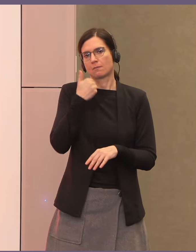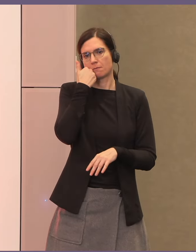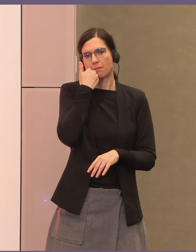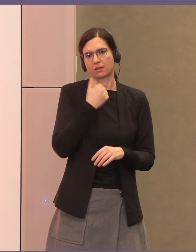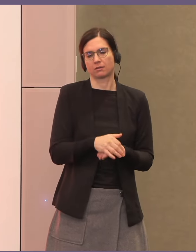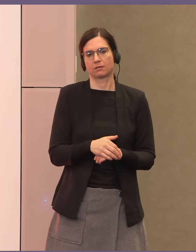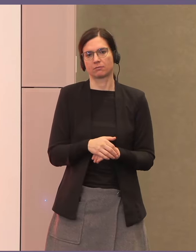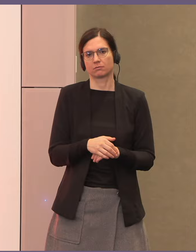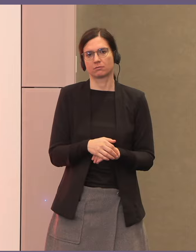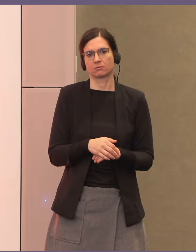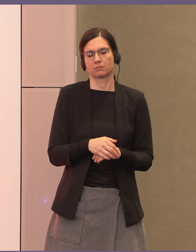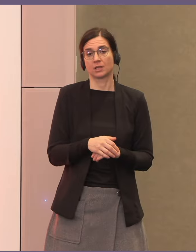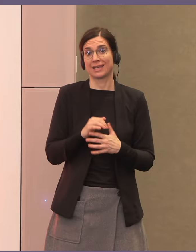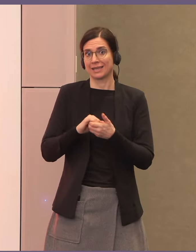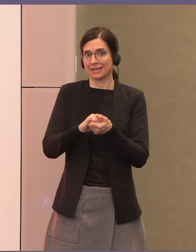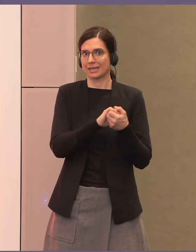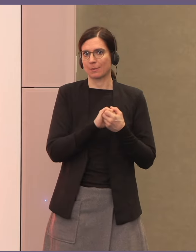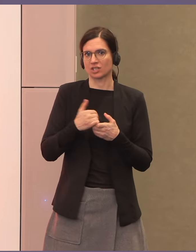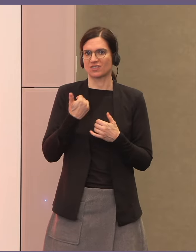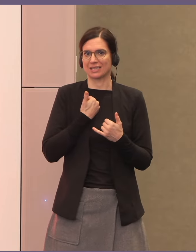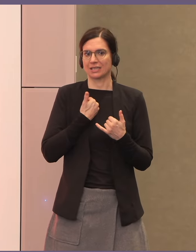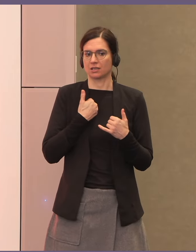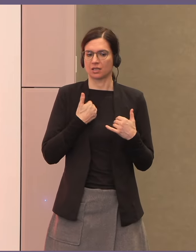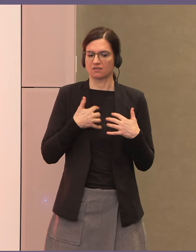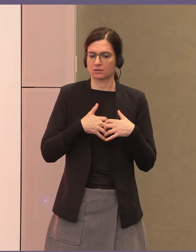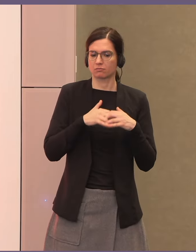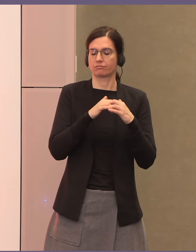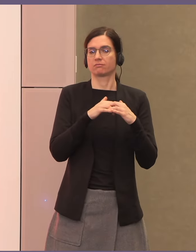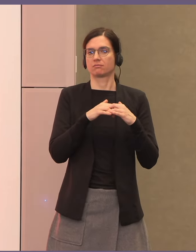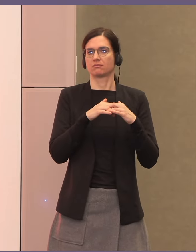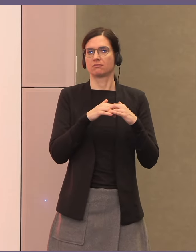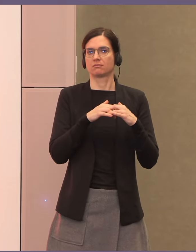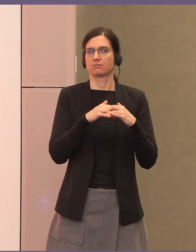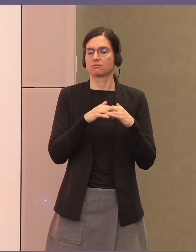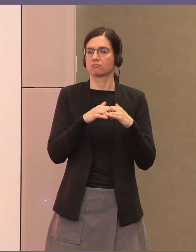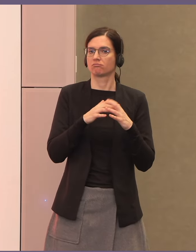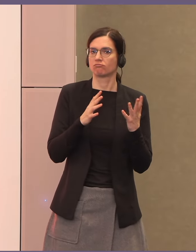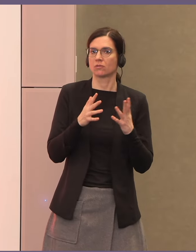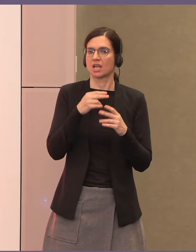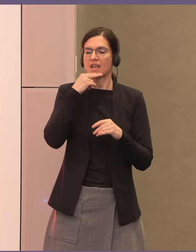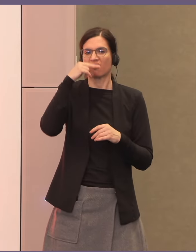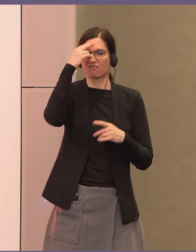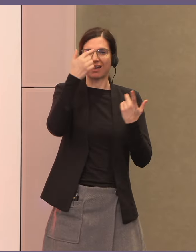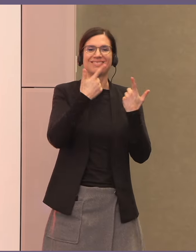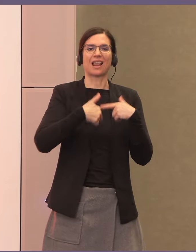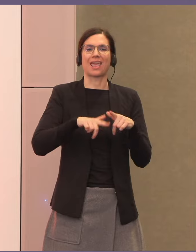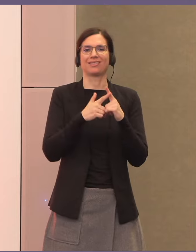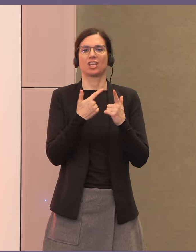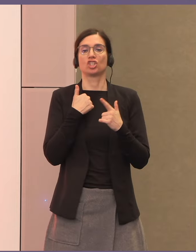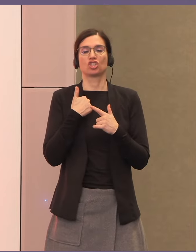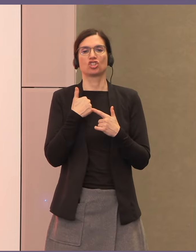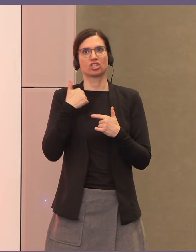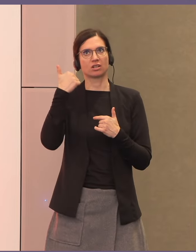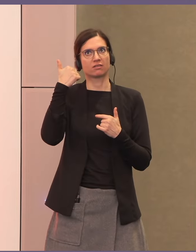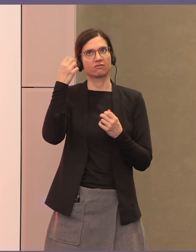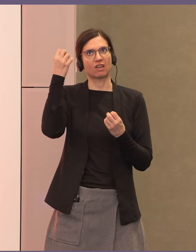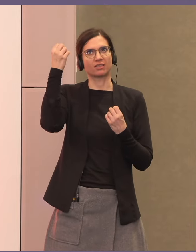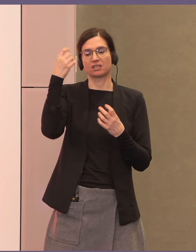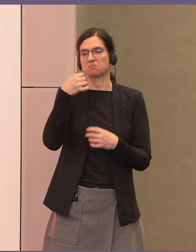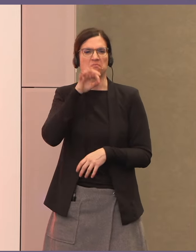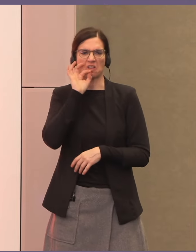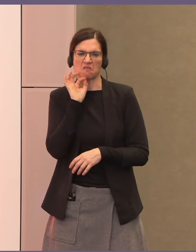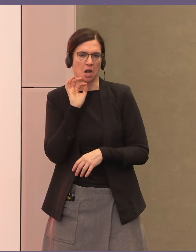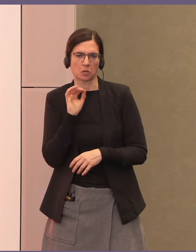Ein Pendant, ein gemeinschafts und identitätsstiftendes Pendant im Sinne der vaterländischen Ideologie war für Frauen nicht